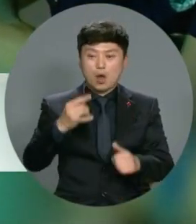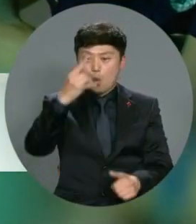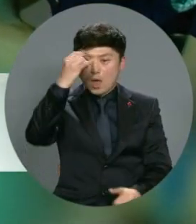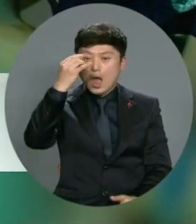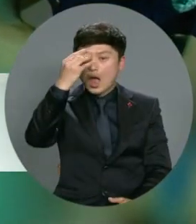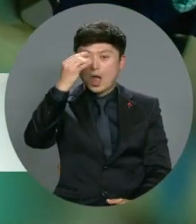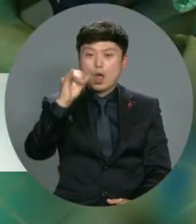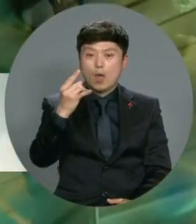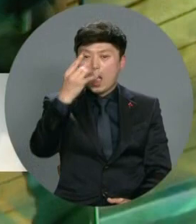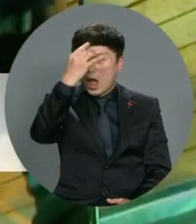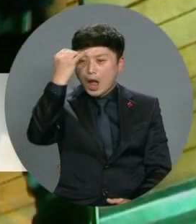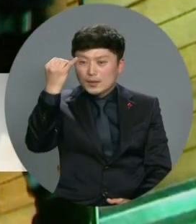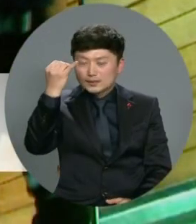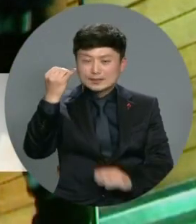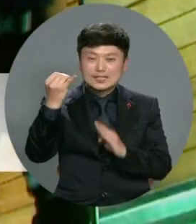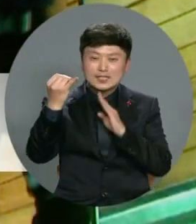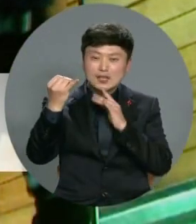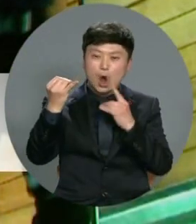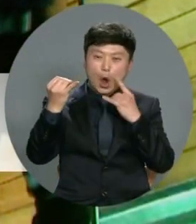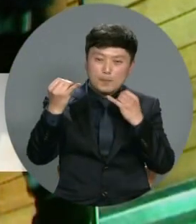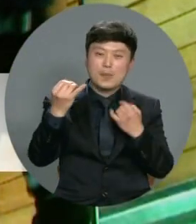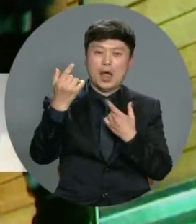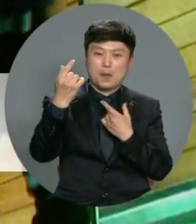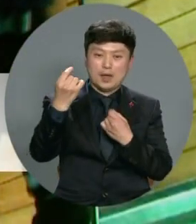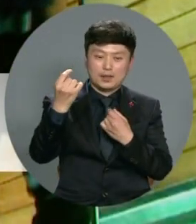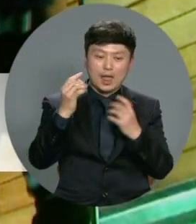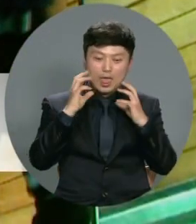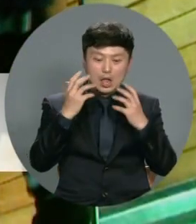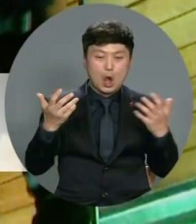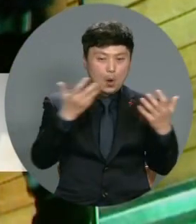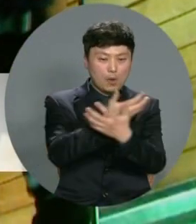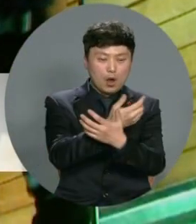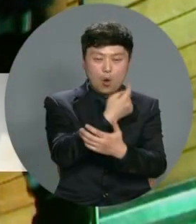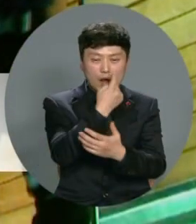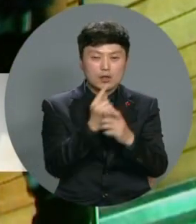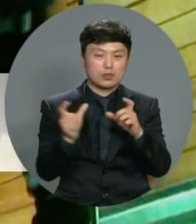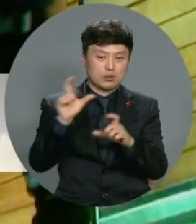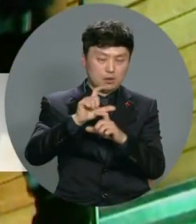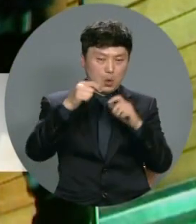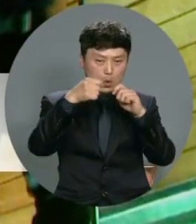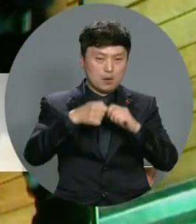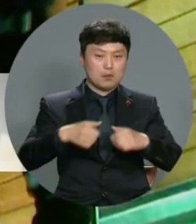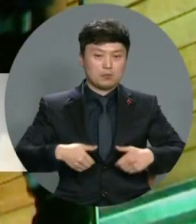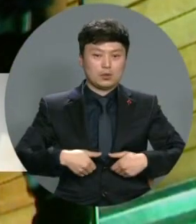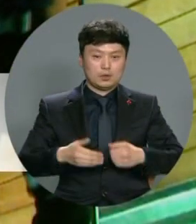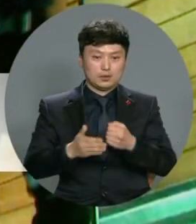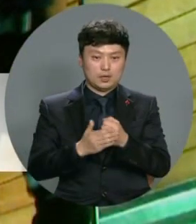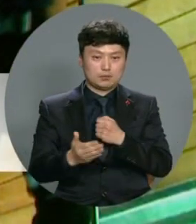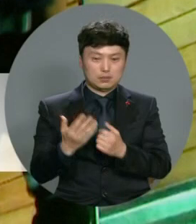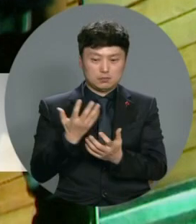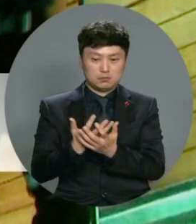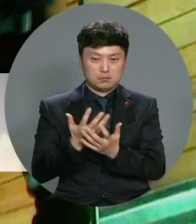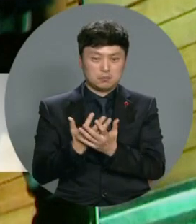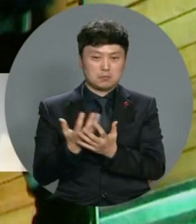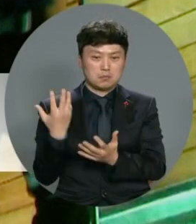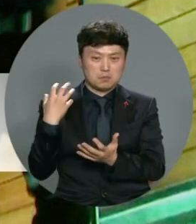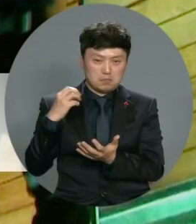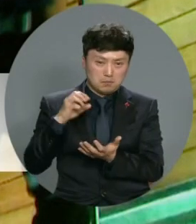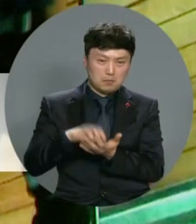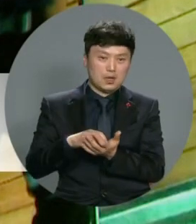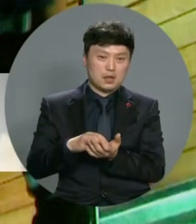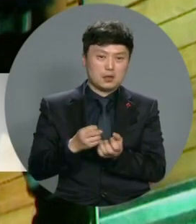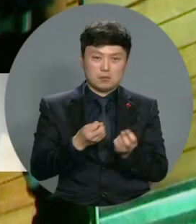외할머니가 친모는 맞지만 아기가 바꿔치기 된 점은 보완이 필요하다며 사건을 돌려보냈습니다 검찰은